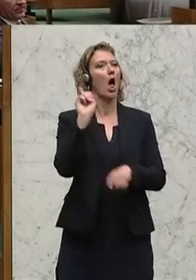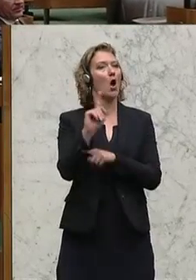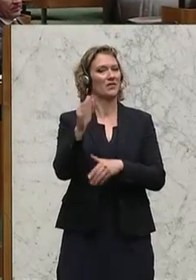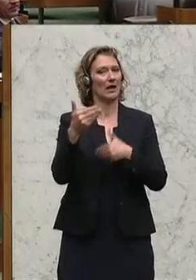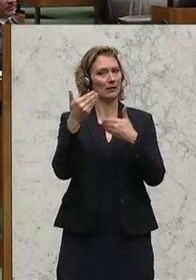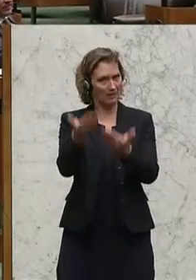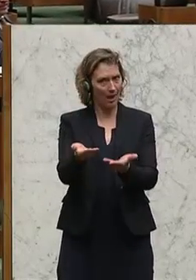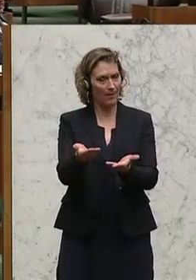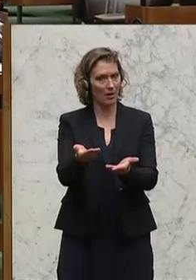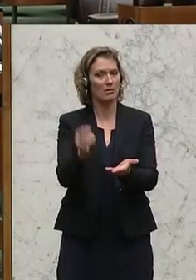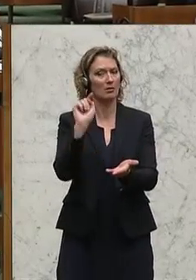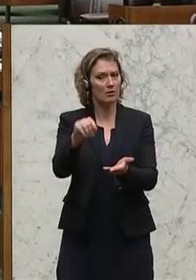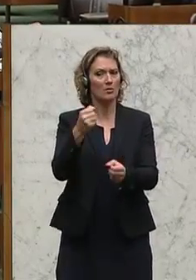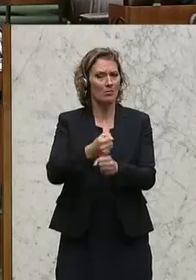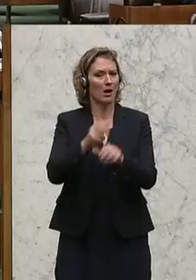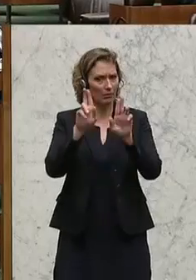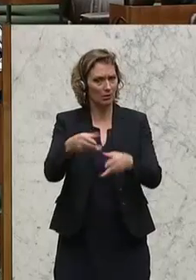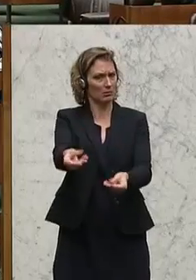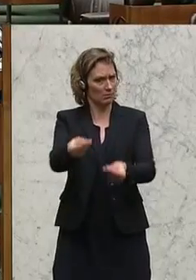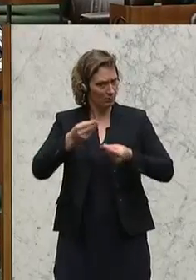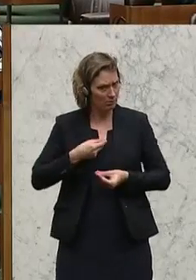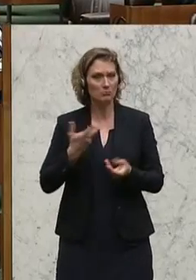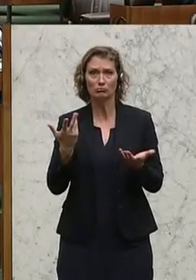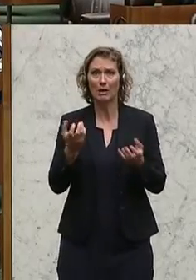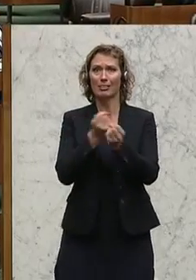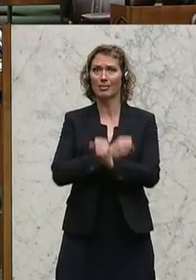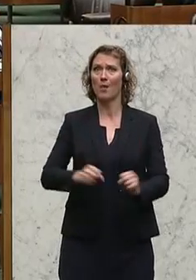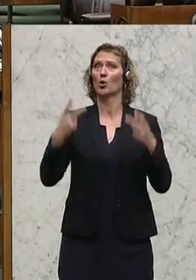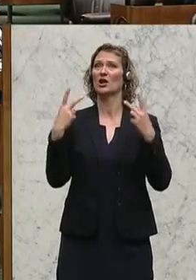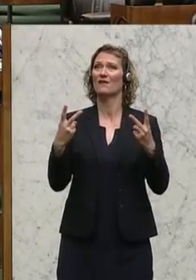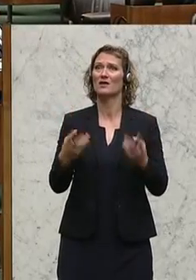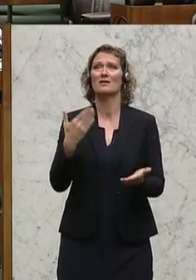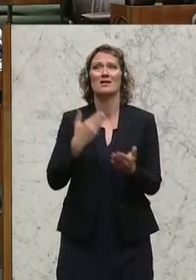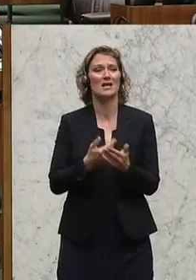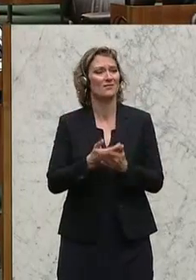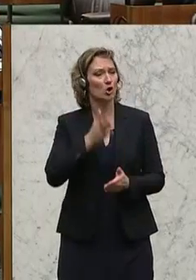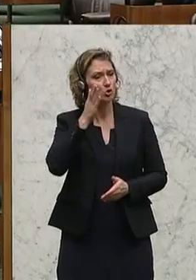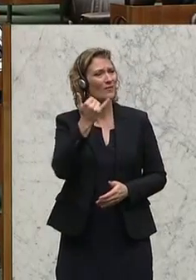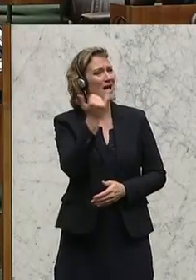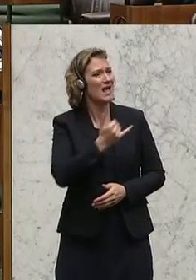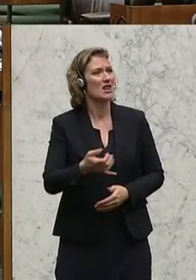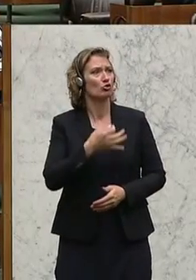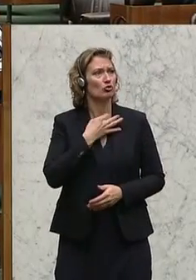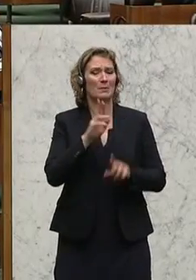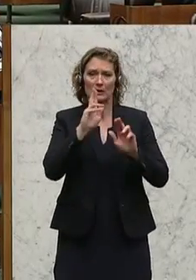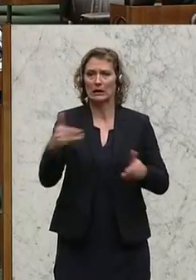Auftraggeber tun muss. Und das ist gut und richtig für die Demokratie, weil damit jede Stimme in Zukunft wieder zählt, Herr Kollege